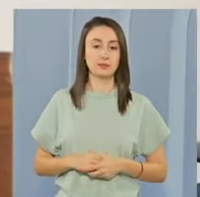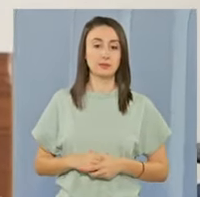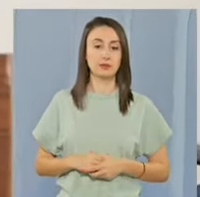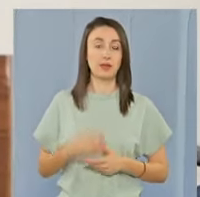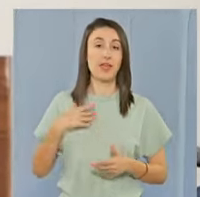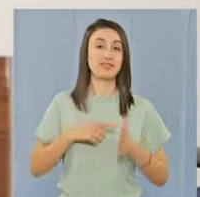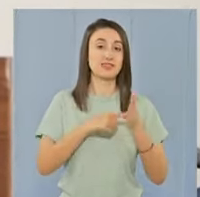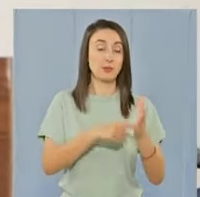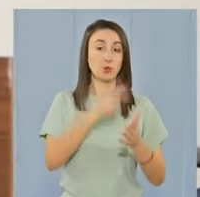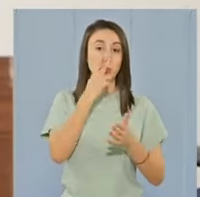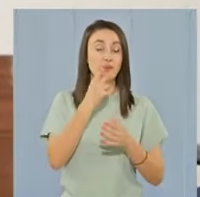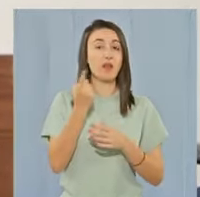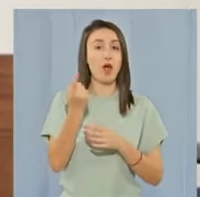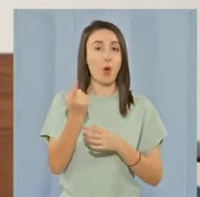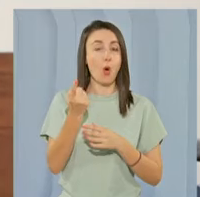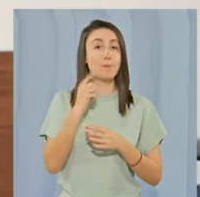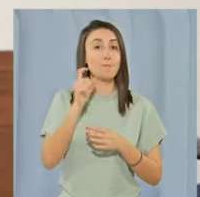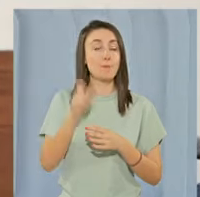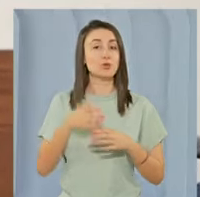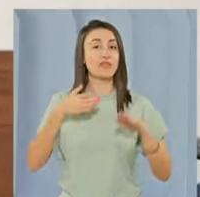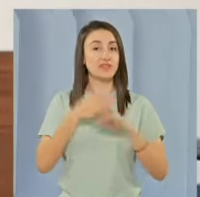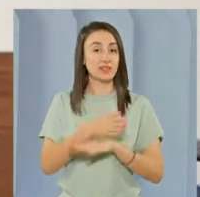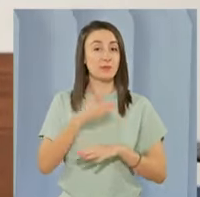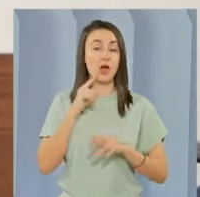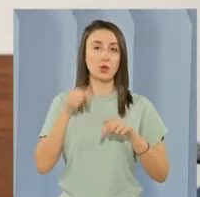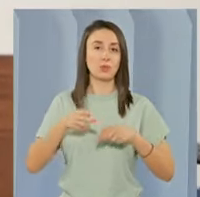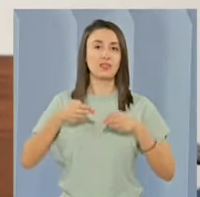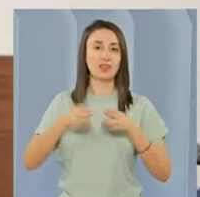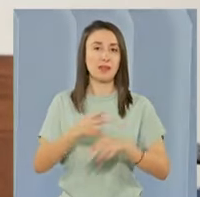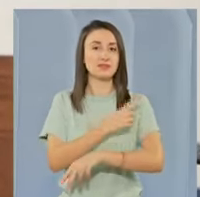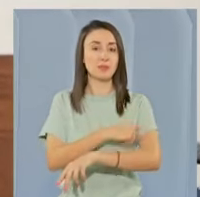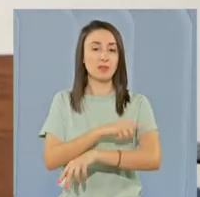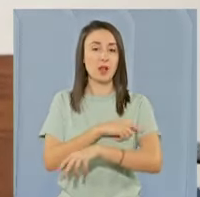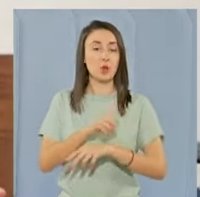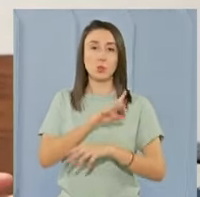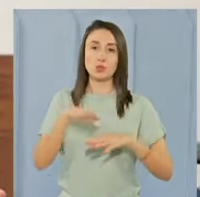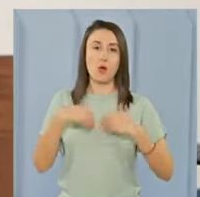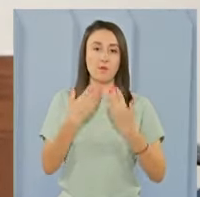De exemplu, cu privire la una dintre persoanele vătămate care acum se află internată în spital,